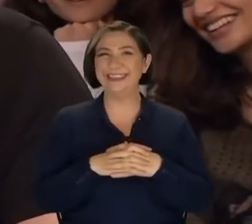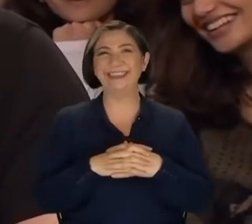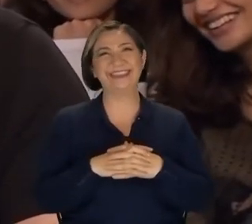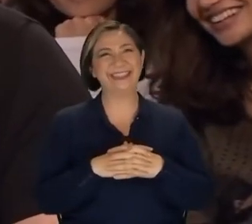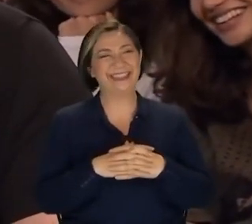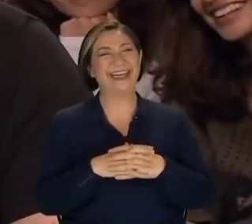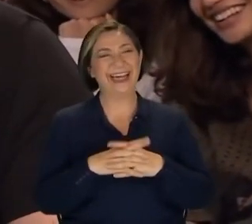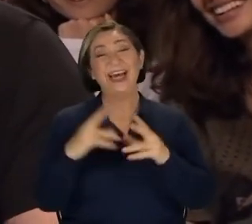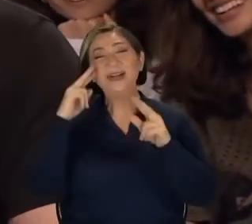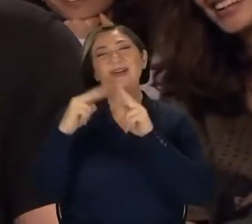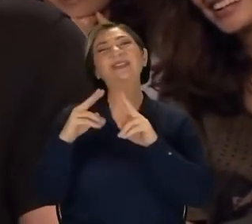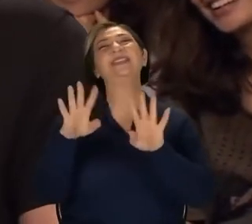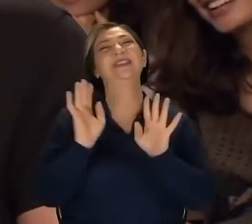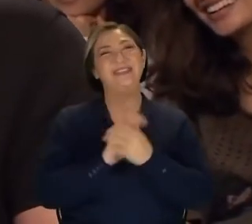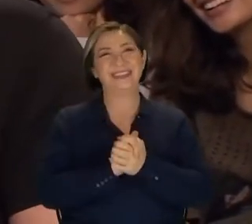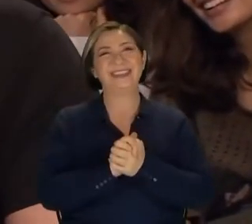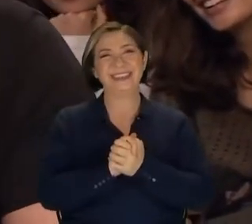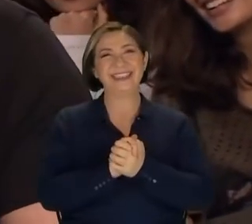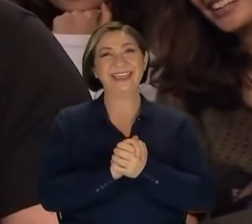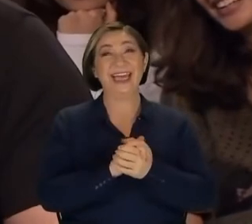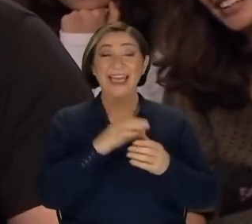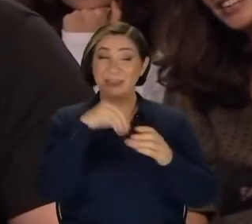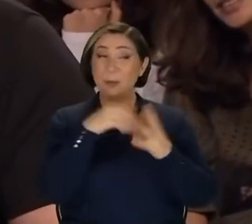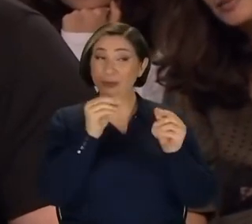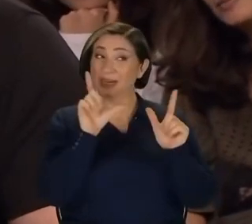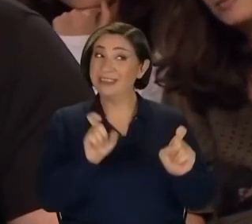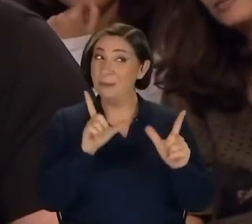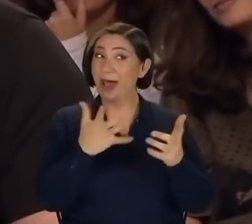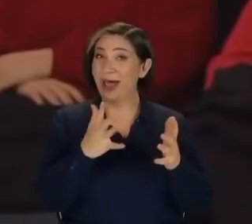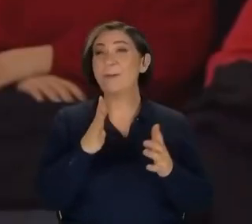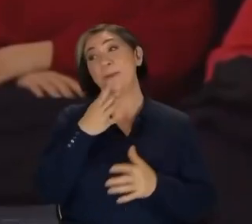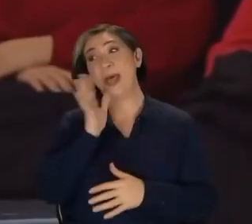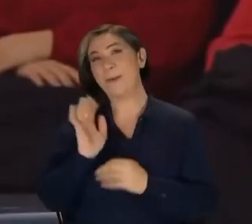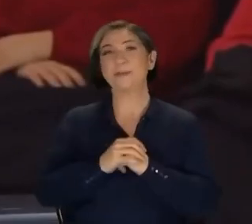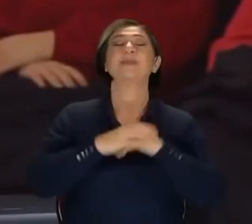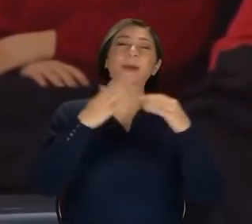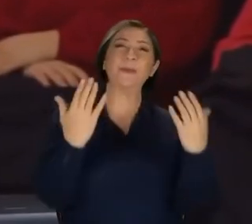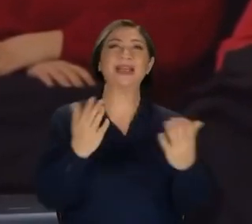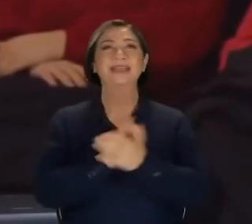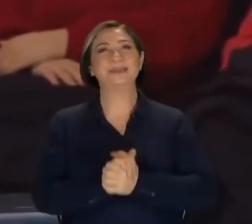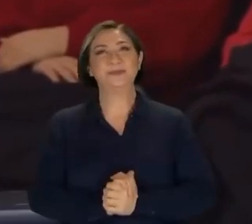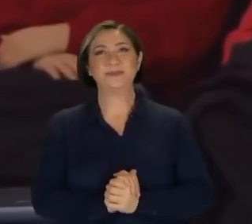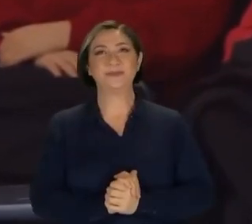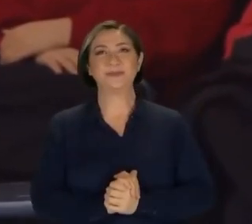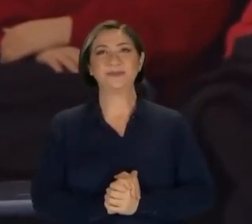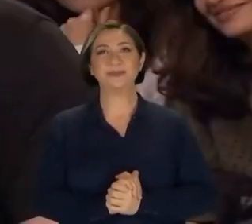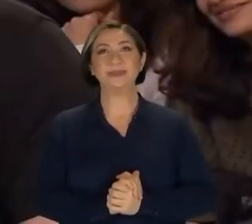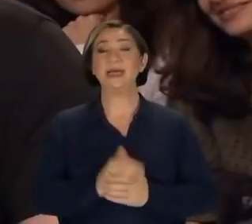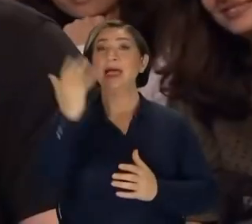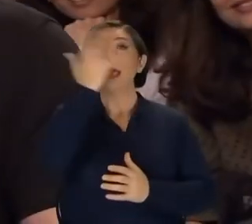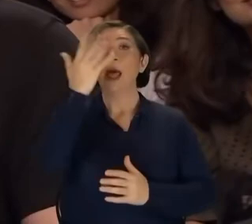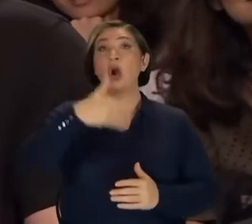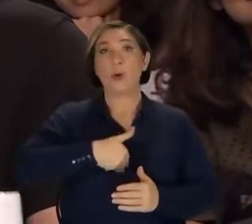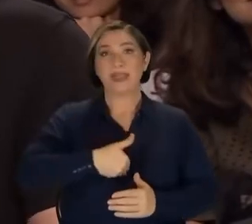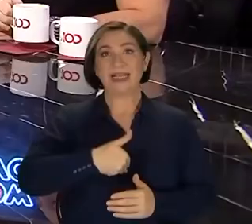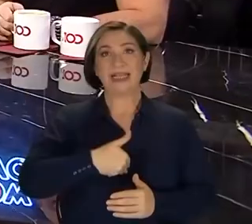Peki işe yansıyacak mı acaba? İşe yansır mı acaba? Bilemem. Peki, şimdi Kara Komik'in